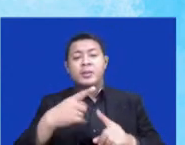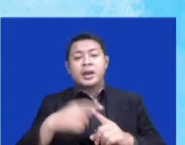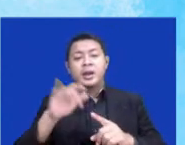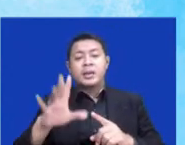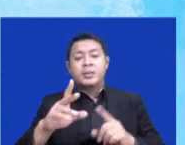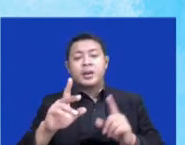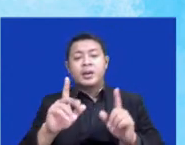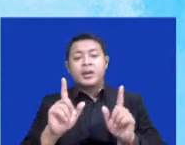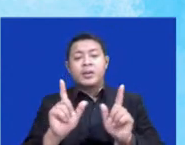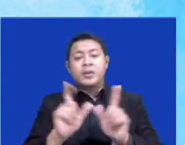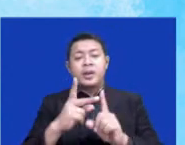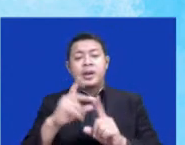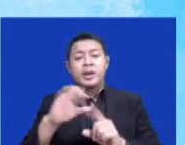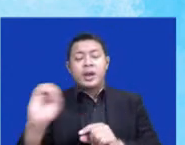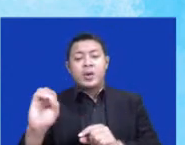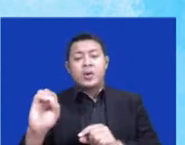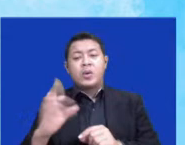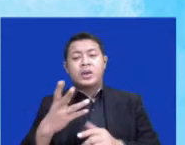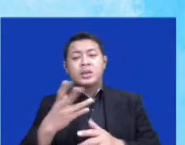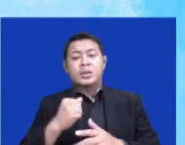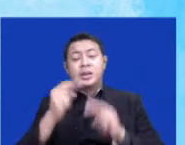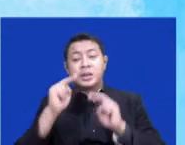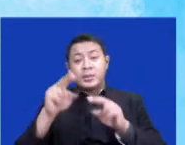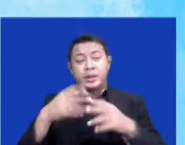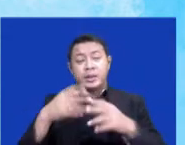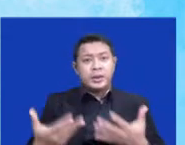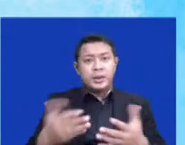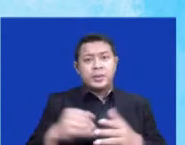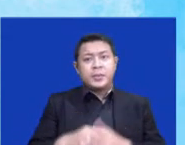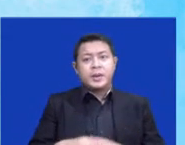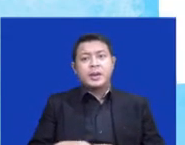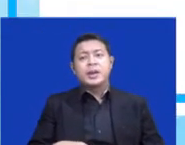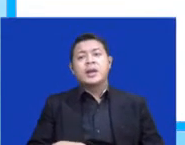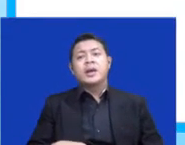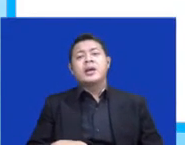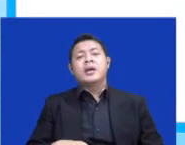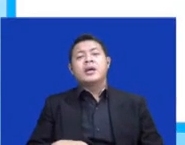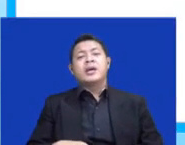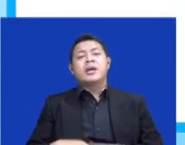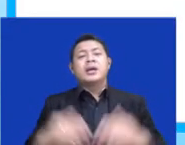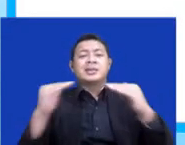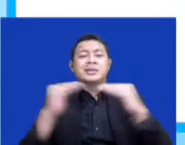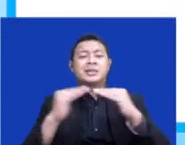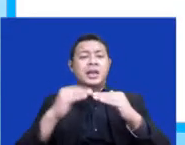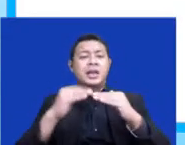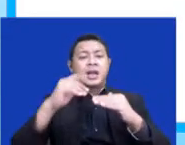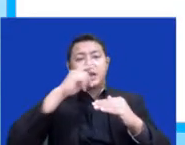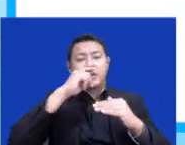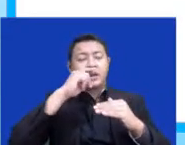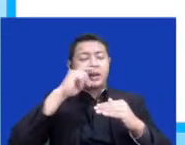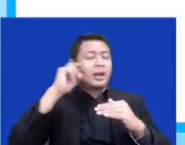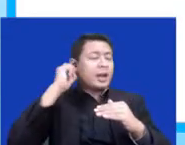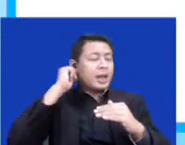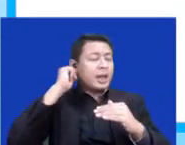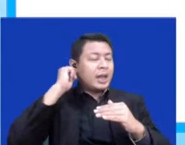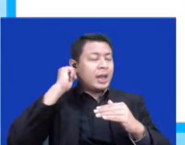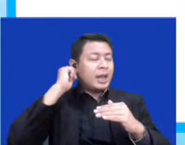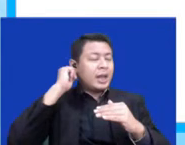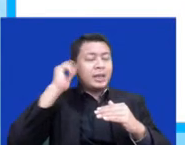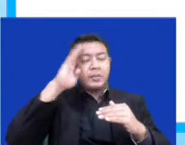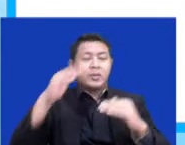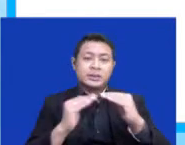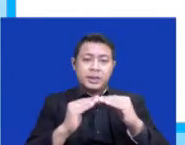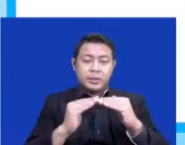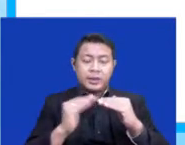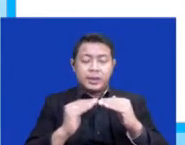model. Dan di situ kita bisa melihat bagaimana gender, kesetaraan gender, pendekatan gender menjadi terintegrasi dan